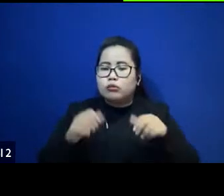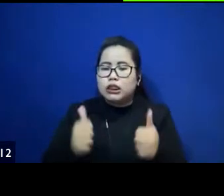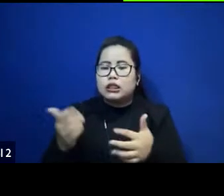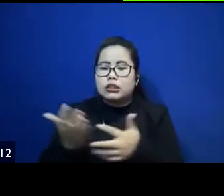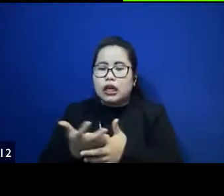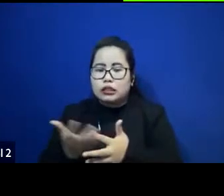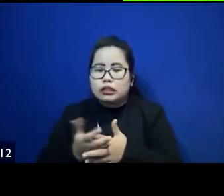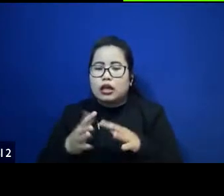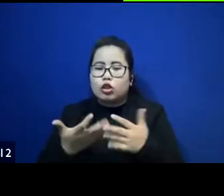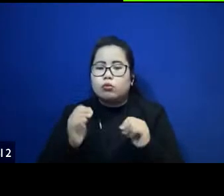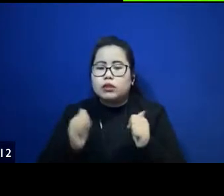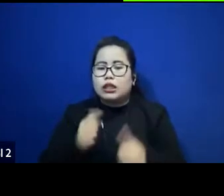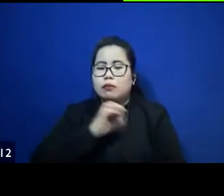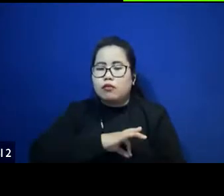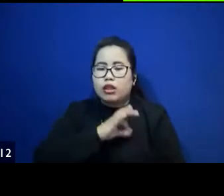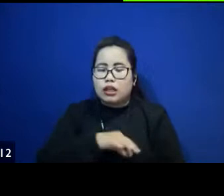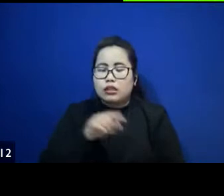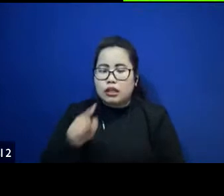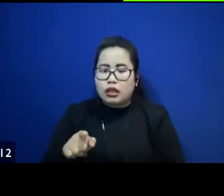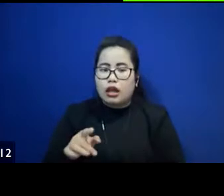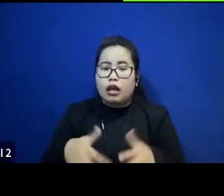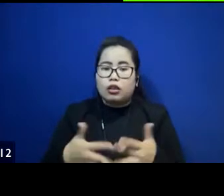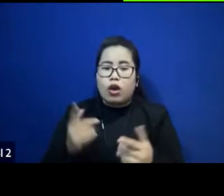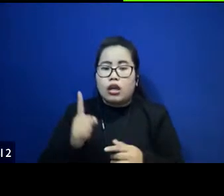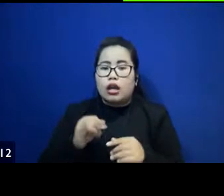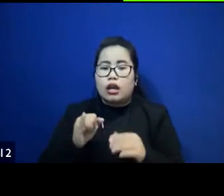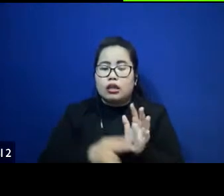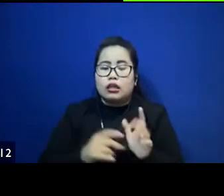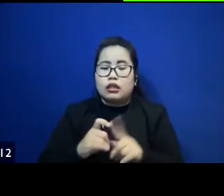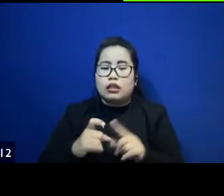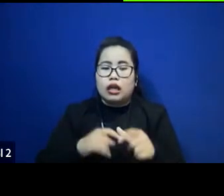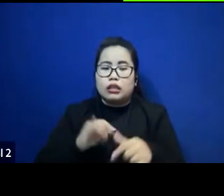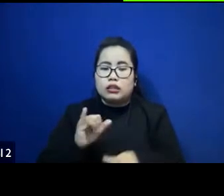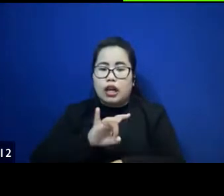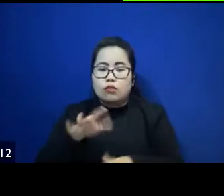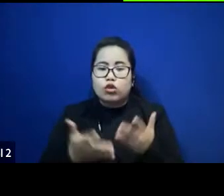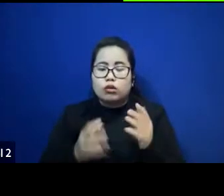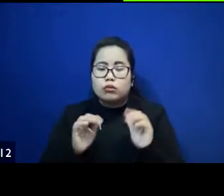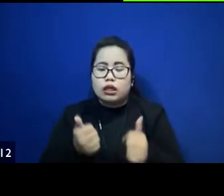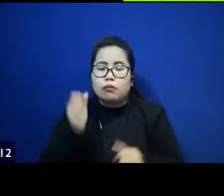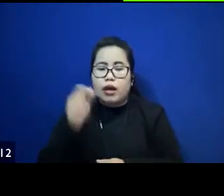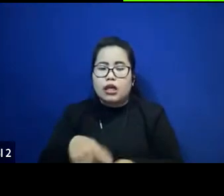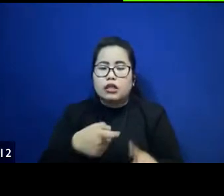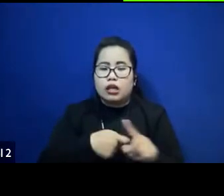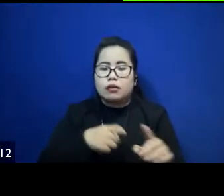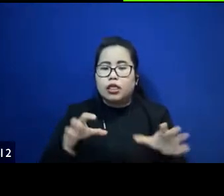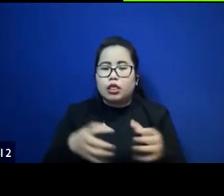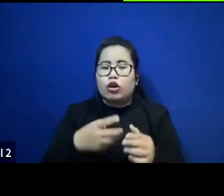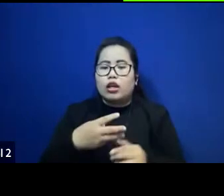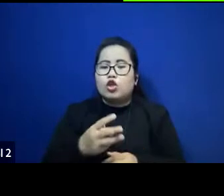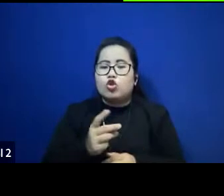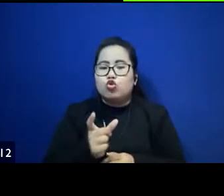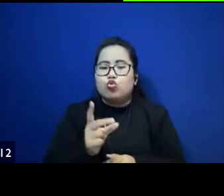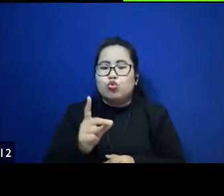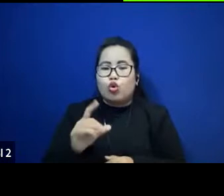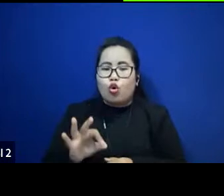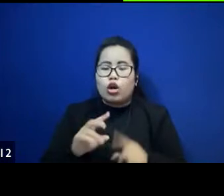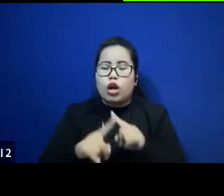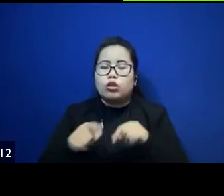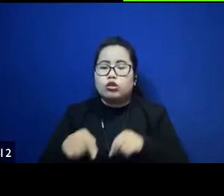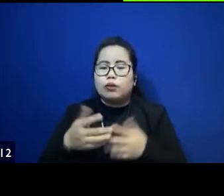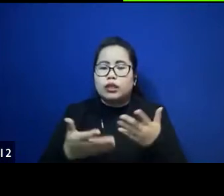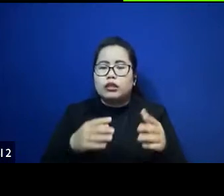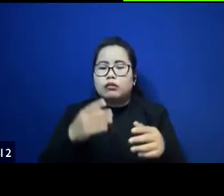dan digunakan di sana atau indikasi lain apakah misalkan pembayaran bisa dilakukan dalam bentuk Euro gitu Itu kan salah satu indikasi mereka mentargetkan